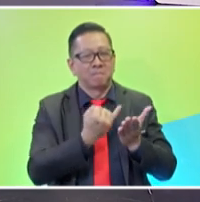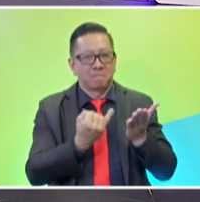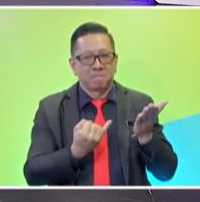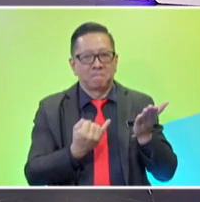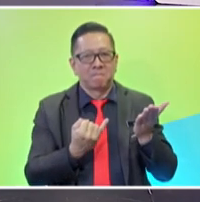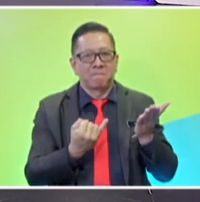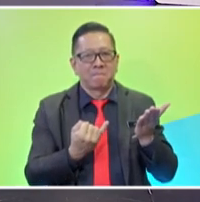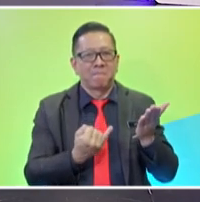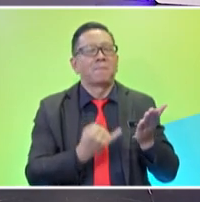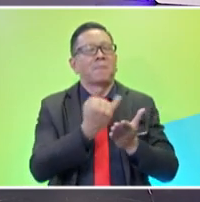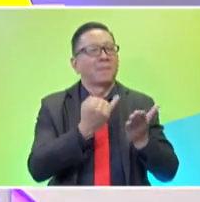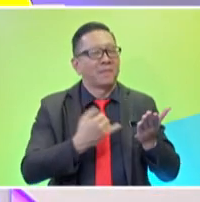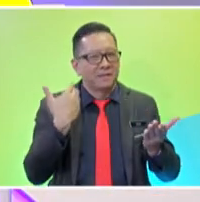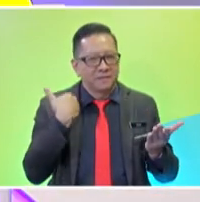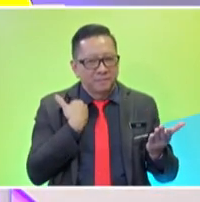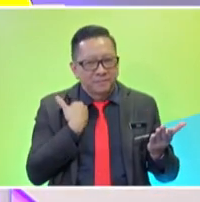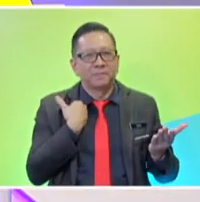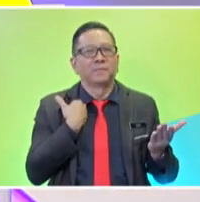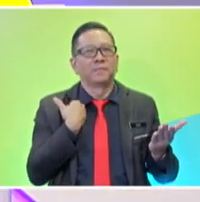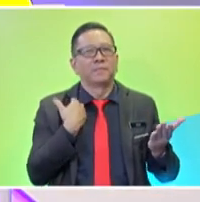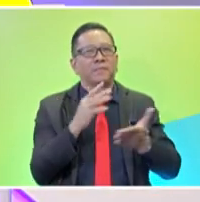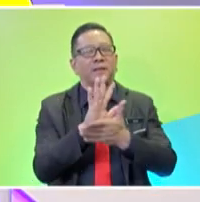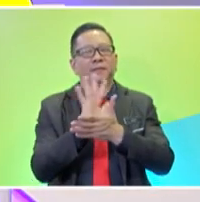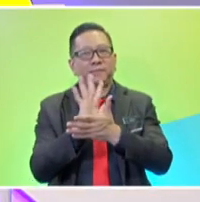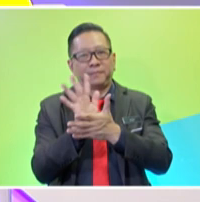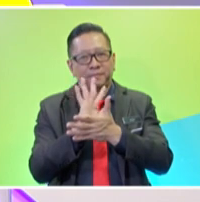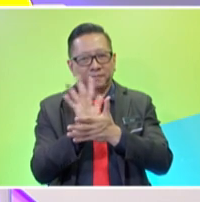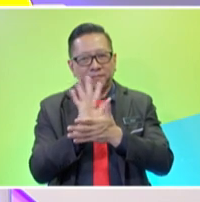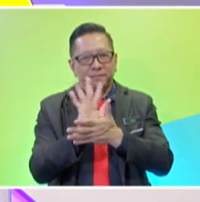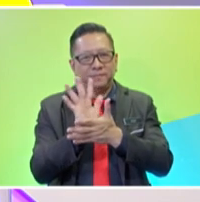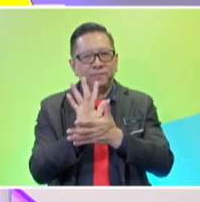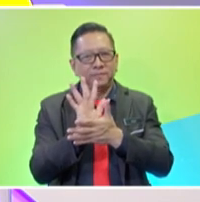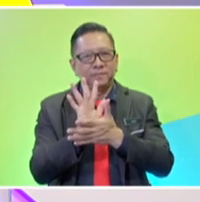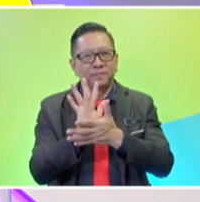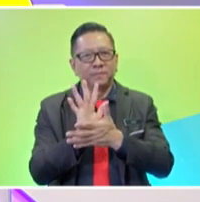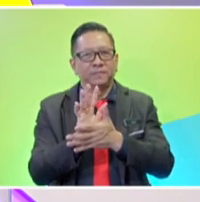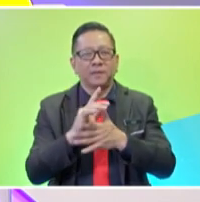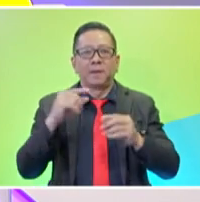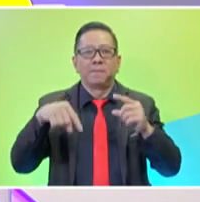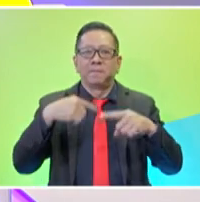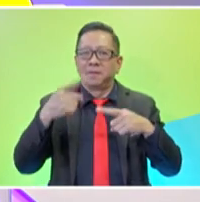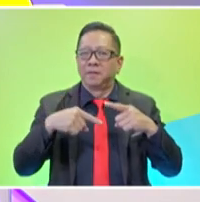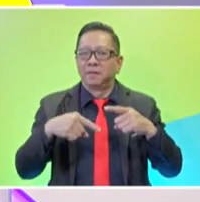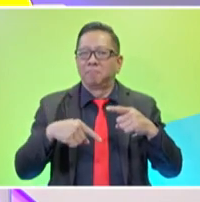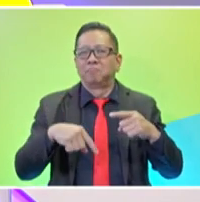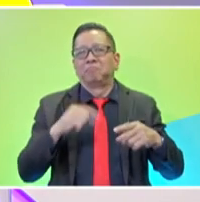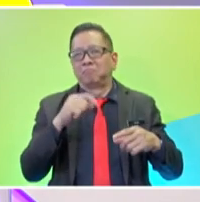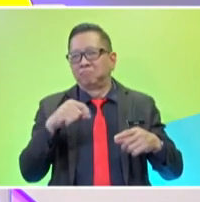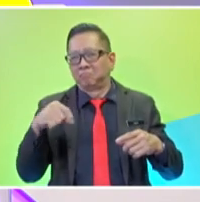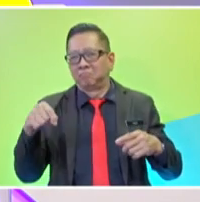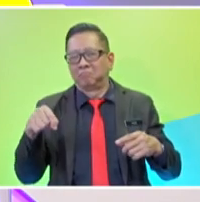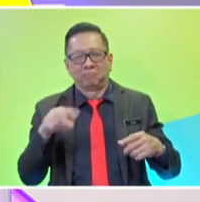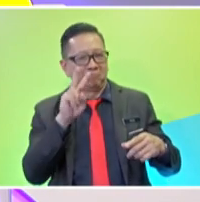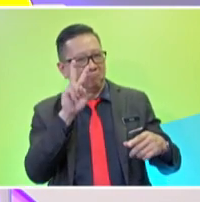sekarang kita tidak ada yang yang pak kardus sekarang bila kita Tengoklah kalian saja untuk paham